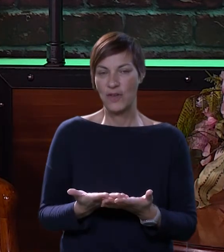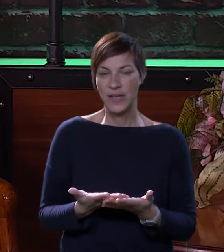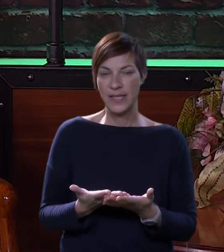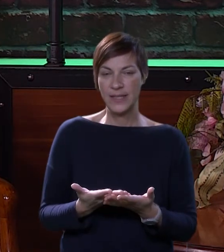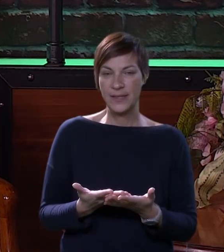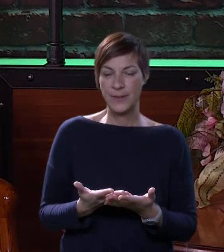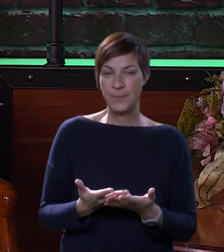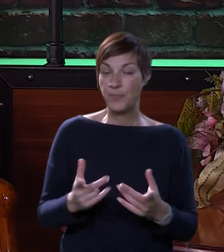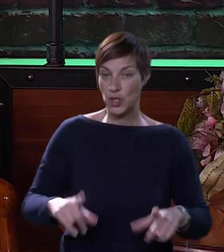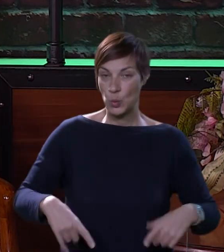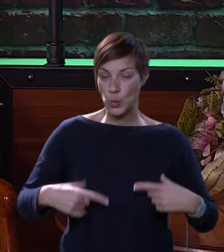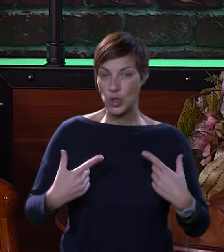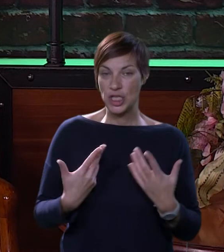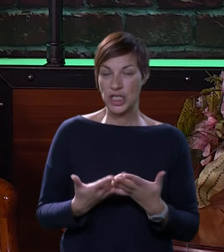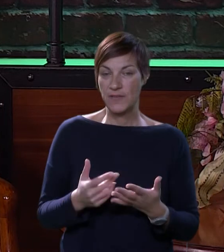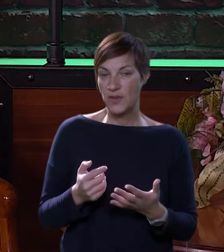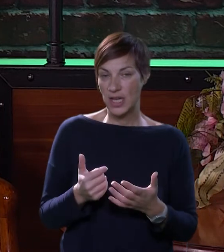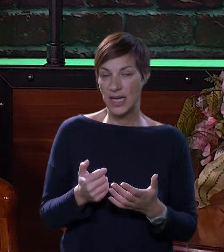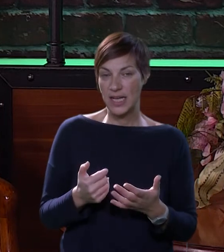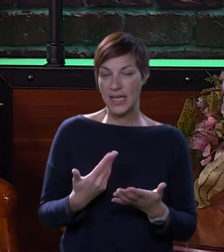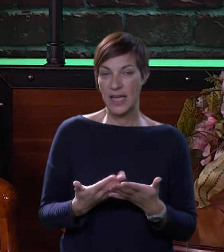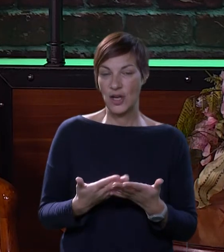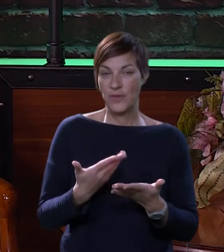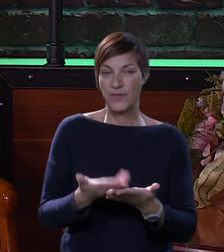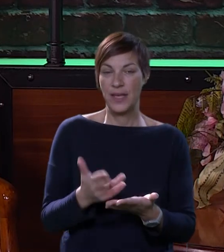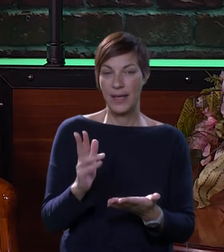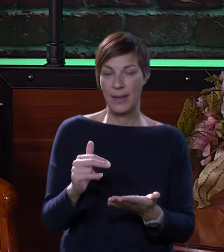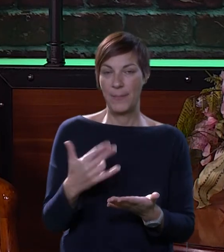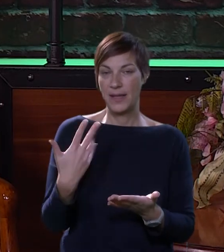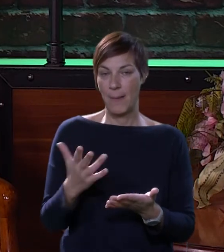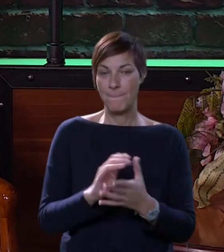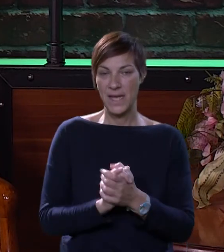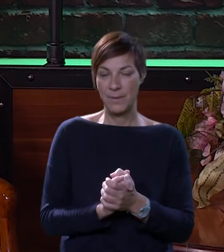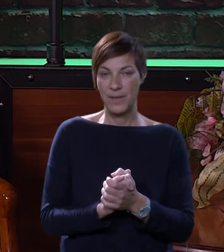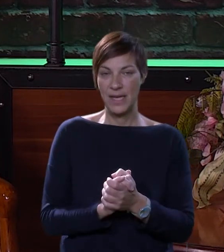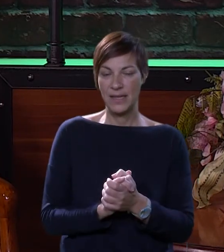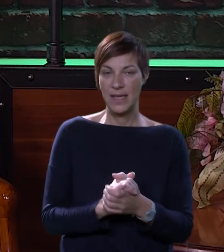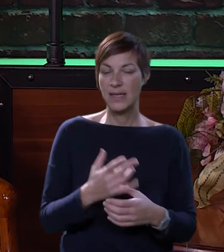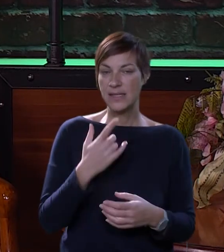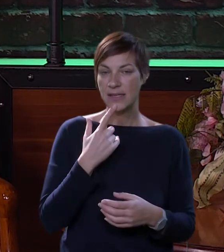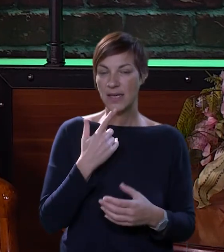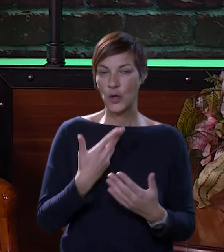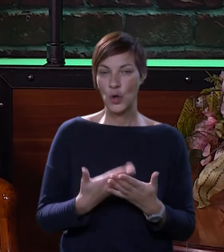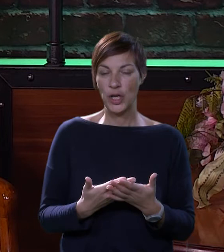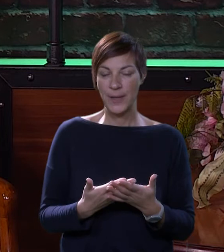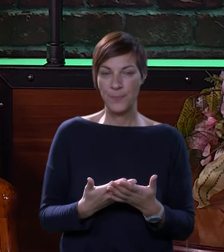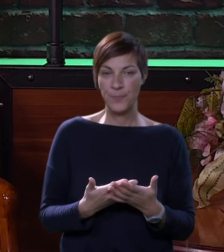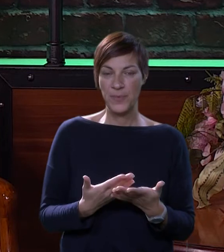stvarne, kako kažem, uživo klike. Jer ako vi imate, evo, 5 prijateljica koje su